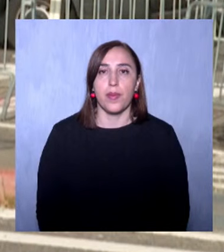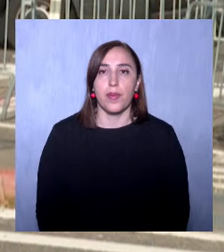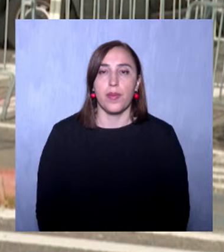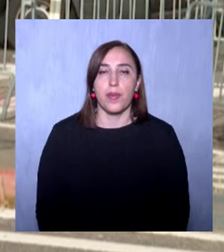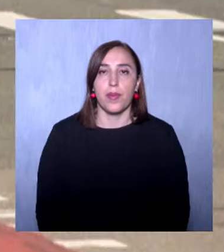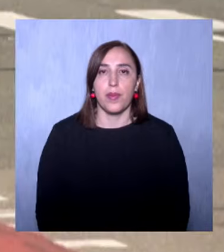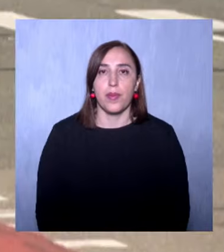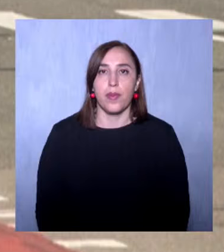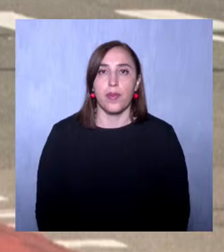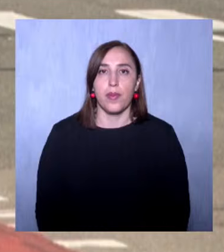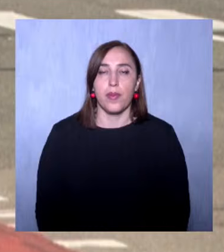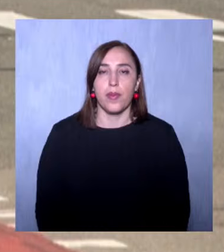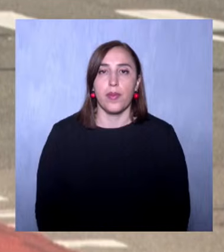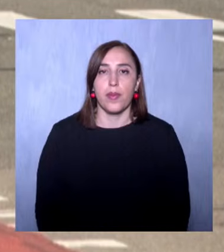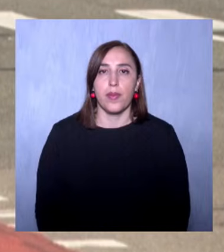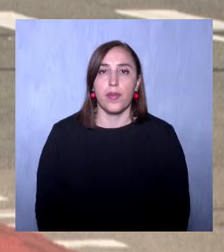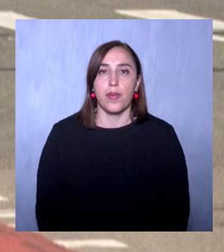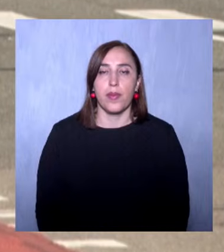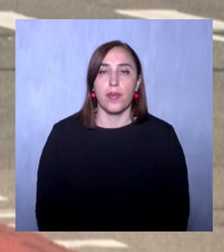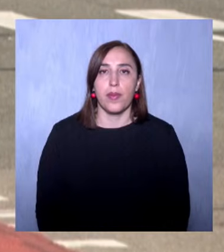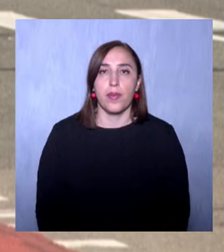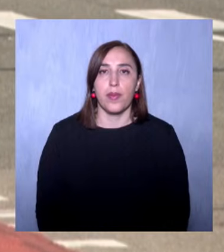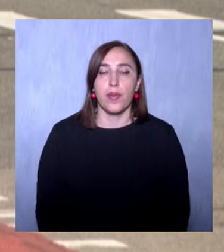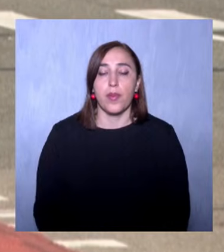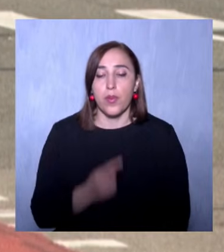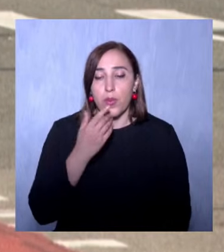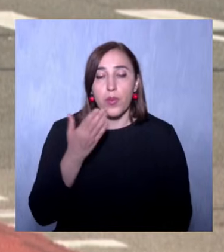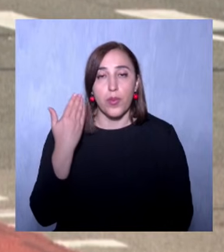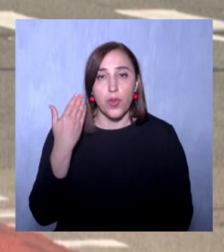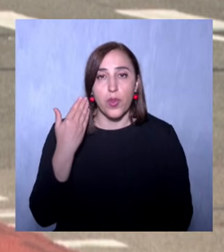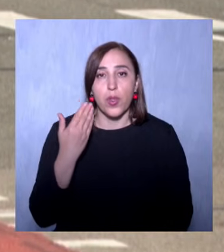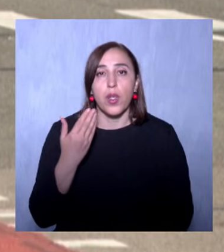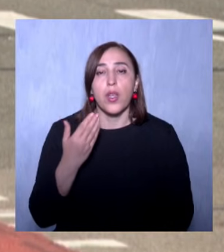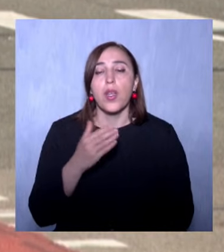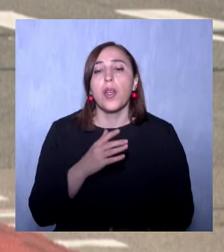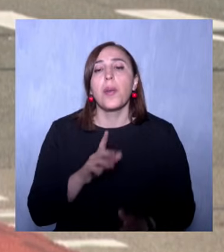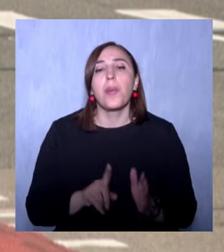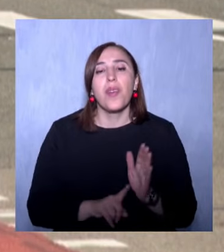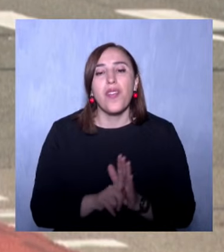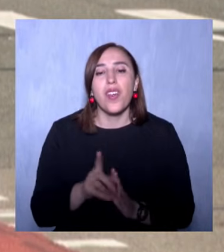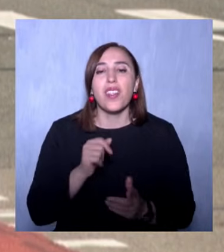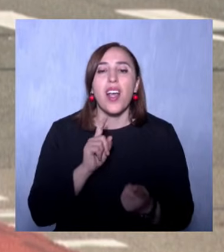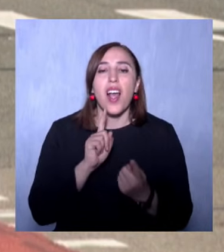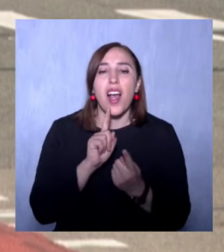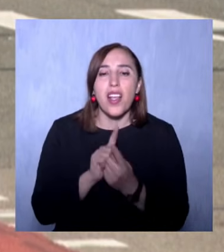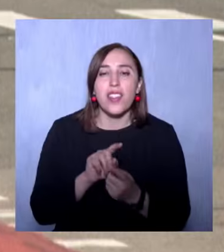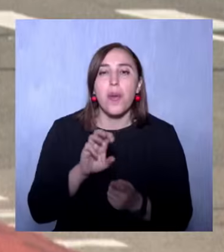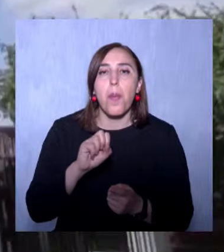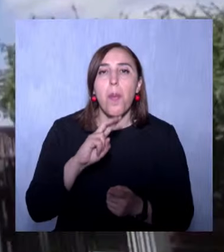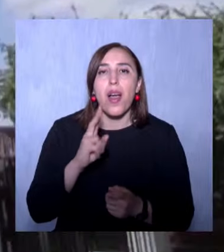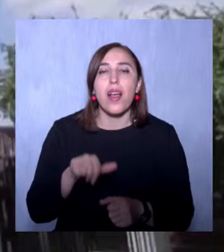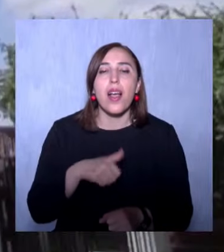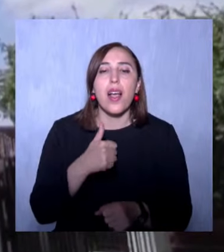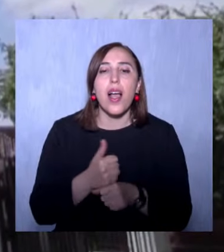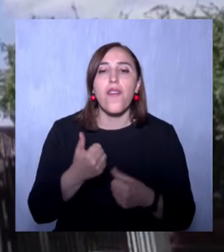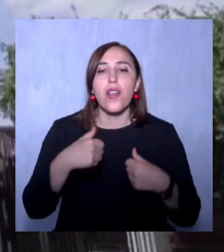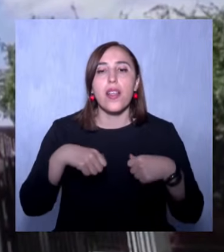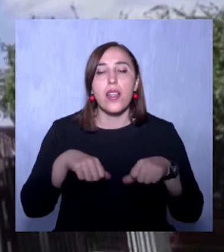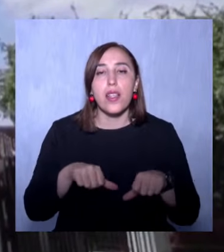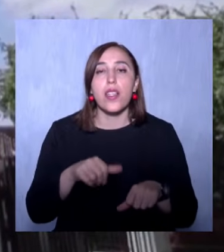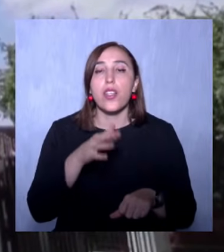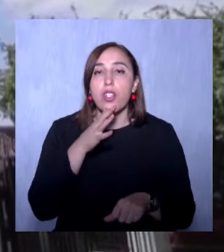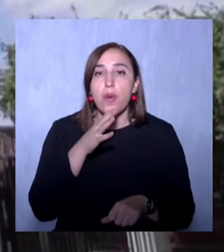good meetings, some constructive meetings. Օրերս տարի ունեցան կառուցողական հանդիպումներ ՄԱԿ-ի գլխավոր ասամբլեայի